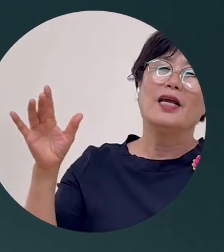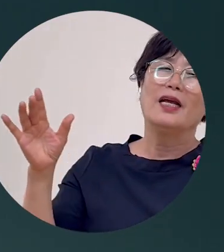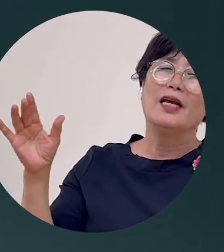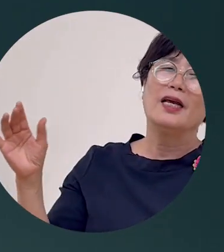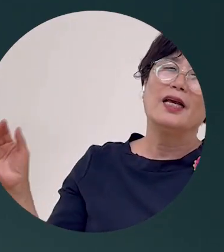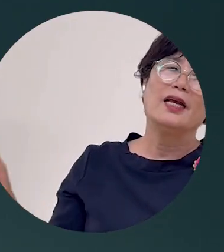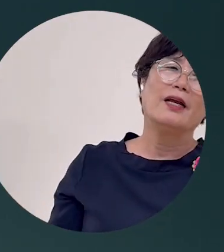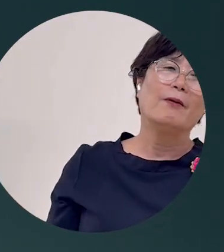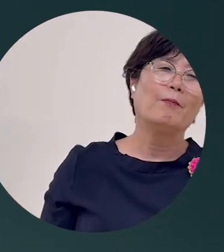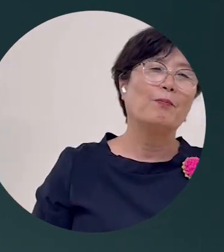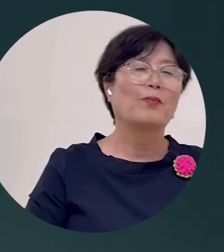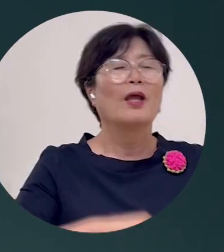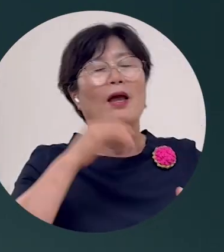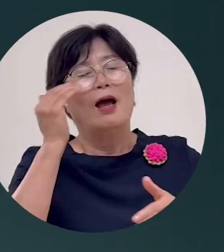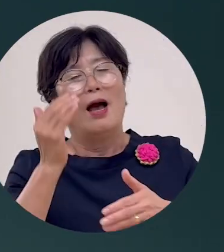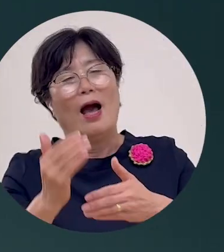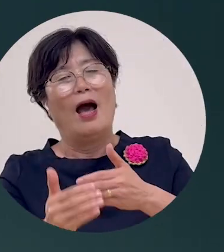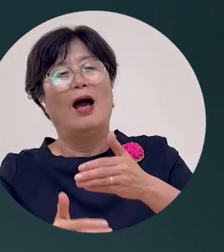못하리.